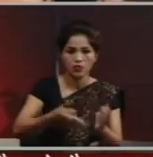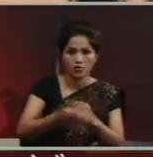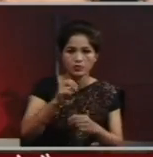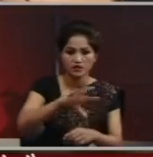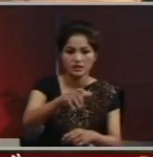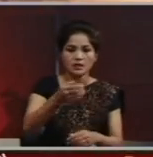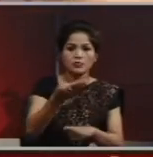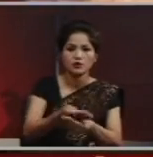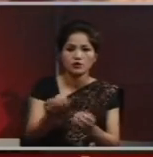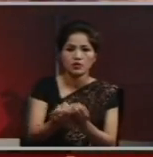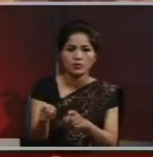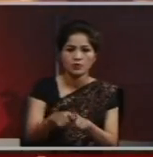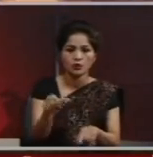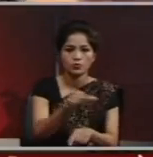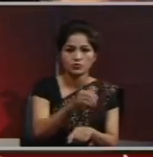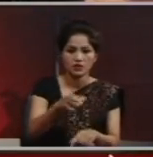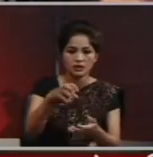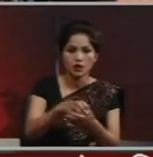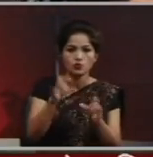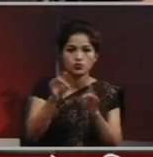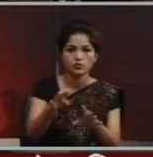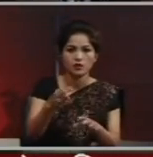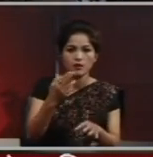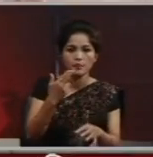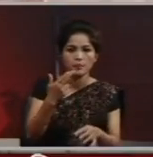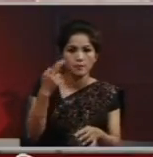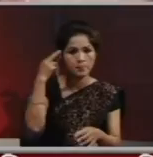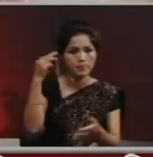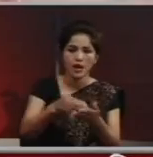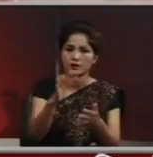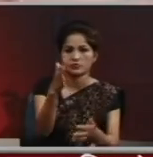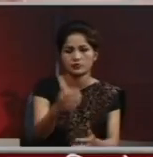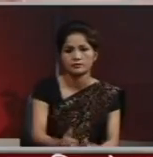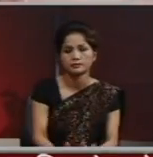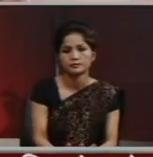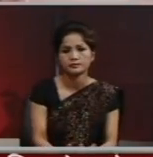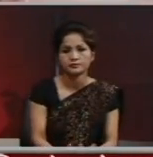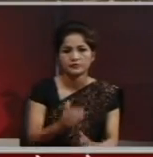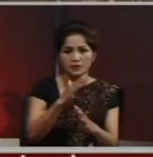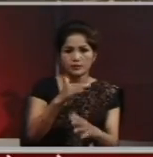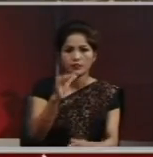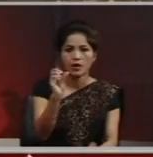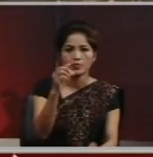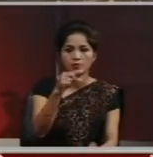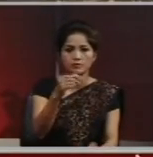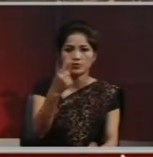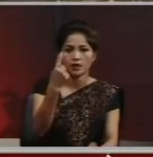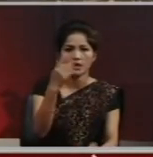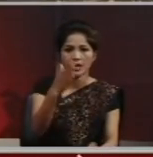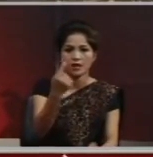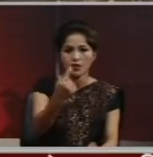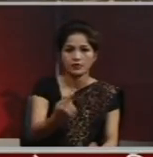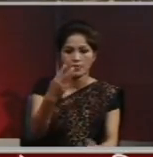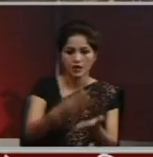स्थानीयले विरोध गरे पनि उसले ठाउँ छोड्न इन्कार गर्दै आएको छ। विवाह पञ्चमी आउन 1.5 साता